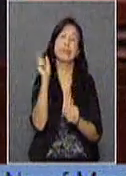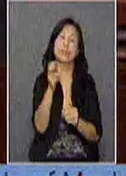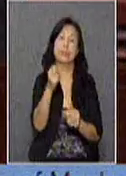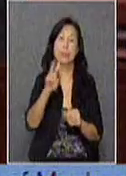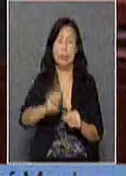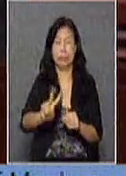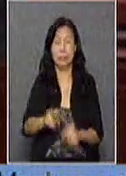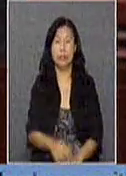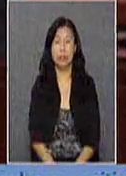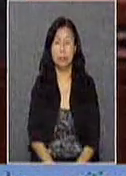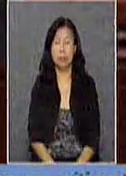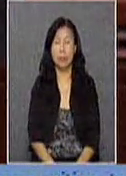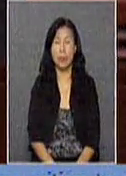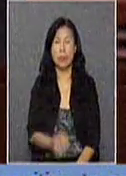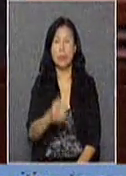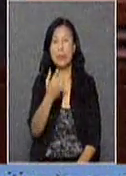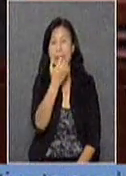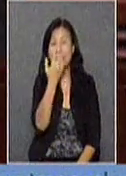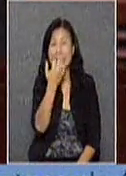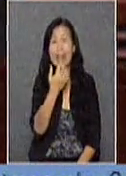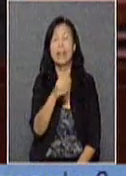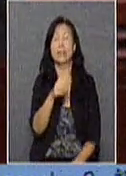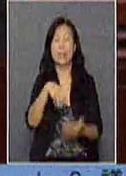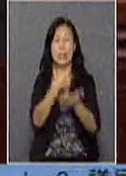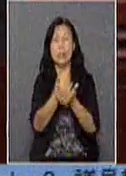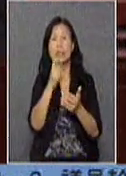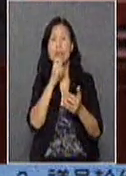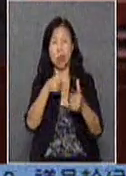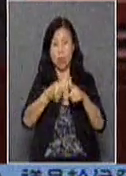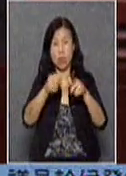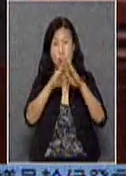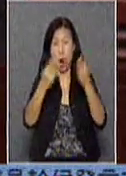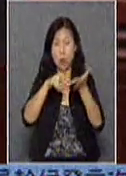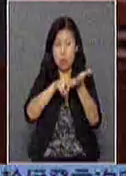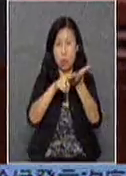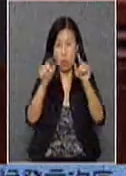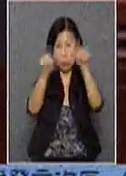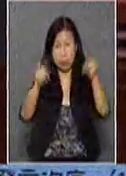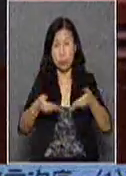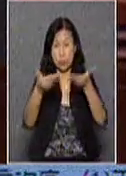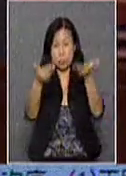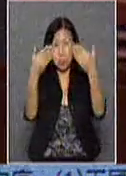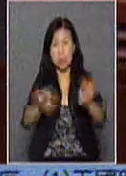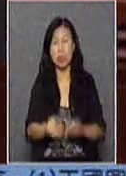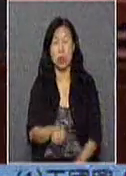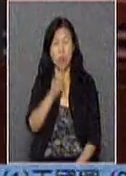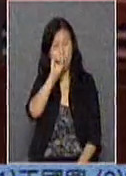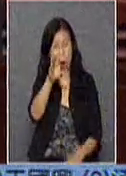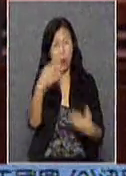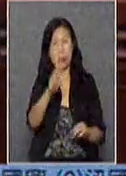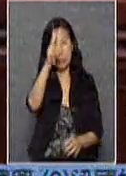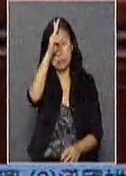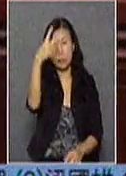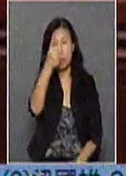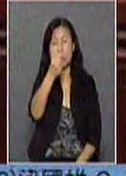如家屬對他的公開信，即是將他的信公開之後呢，指出特首那